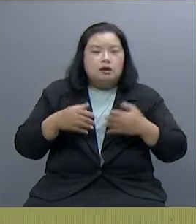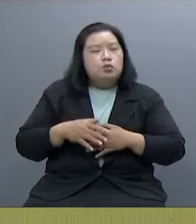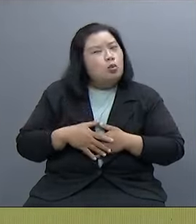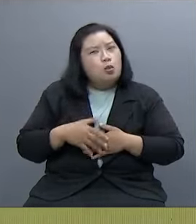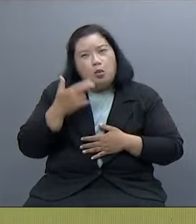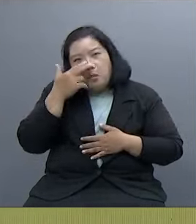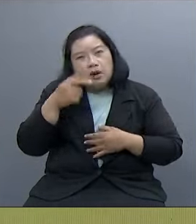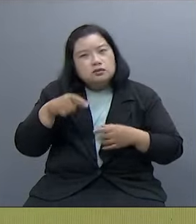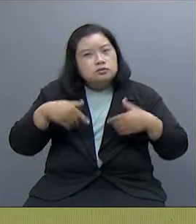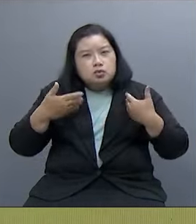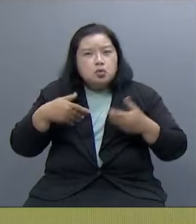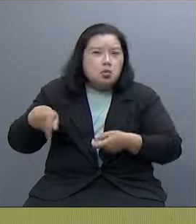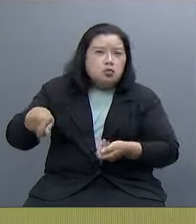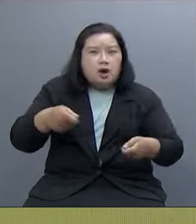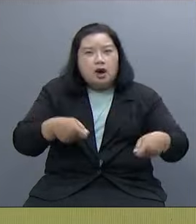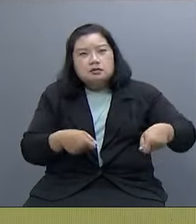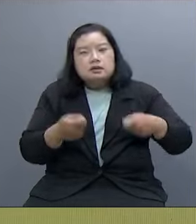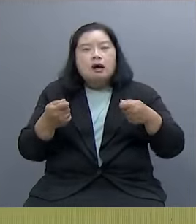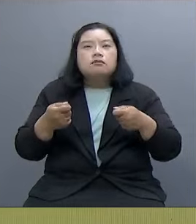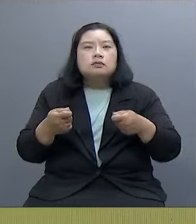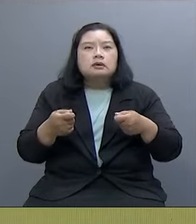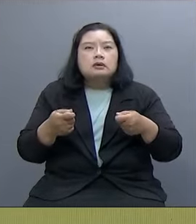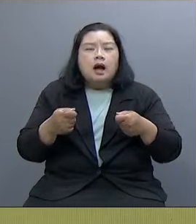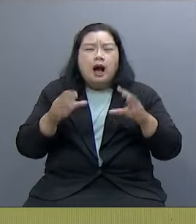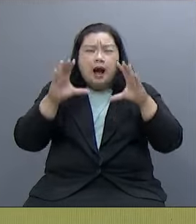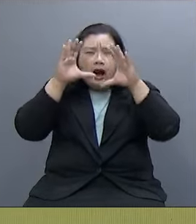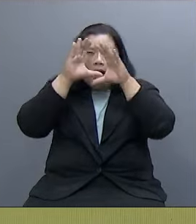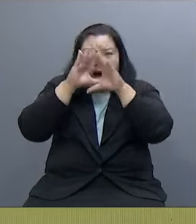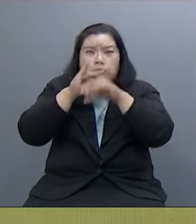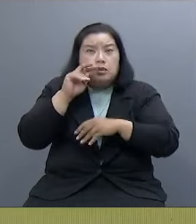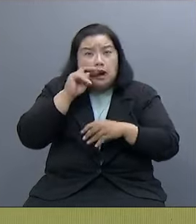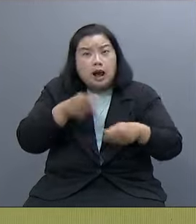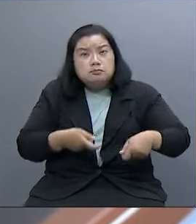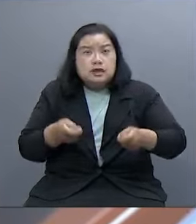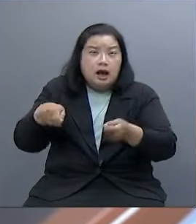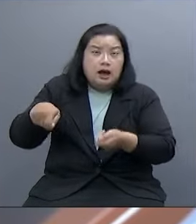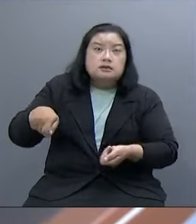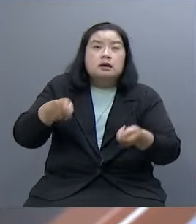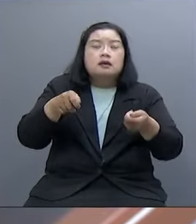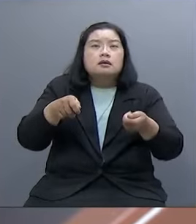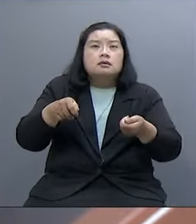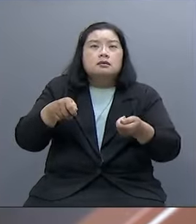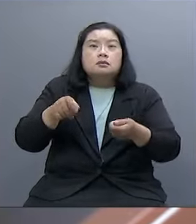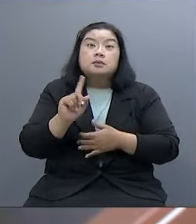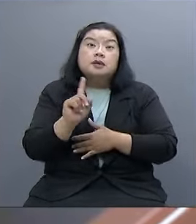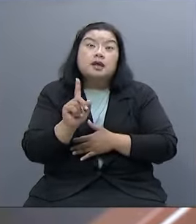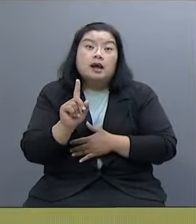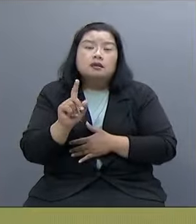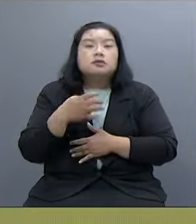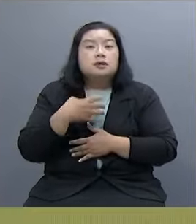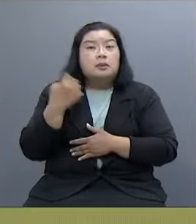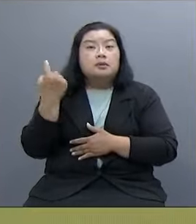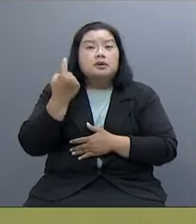บางคนเล่นกันจนแบบคือแบบมืดฟ้ามัวดิน ทั้งคนที่ไหนหรือเปล่า อุ้ยพี่อยากไปเที่ยวมากเลยแต่ดูจากวัยแล้วเขาบอกเจน